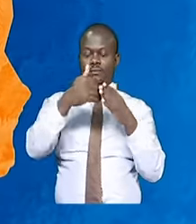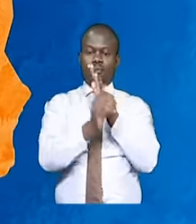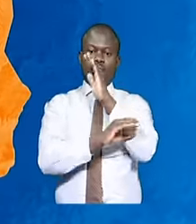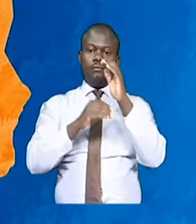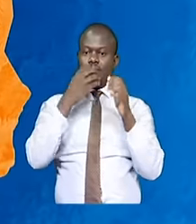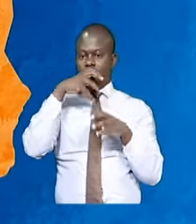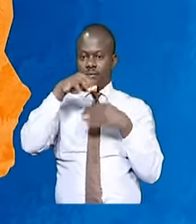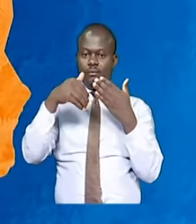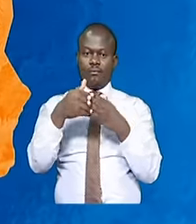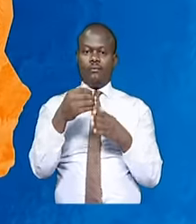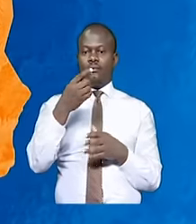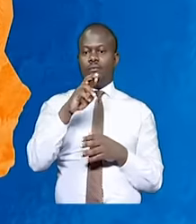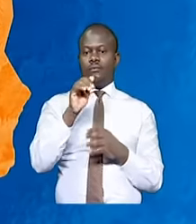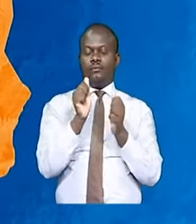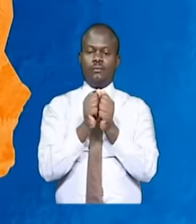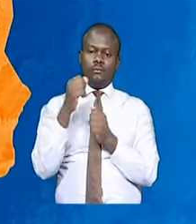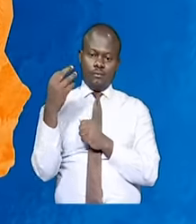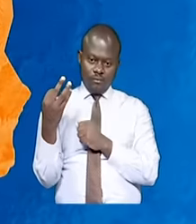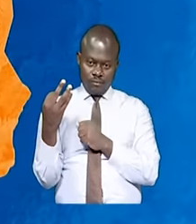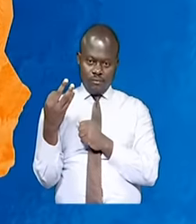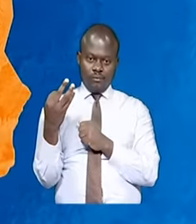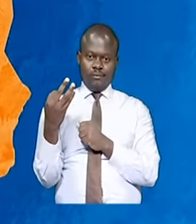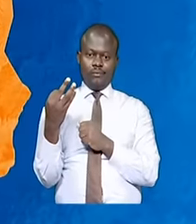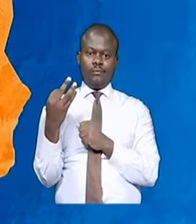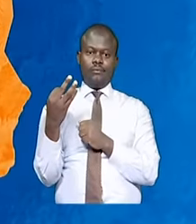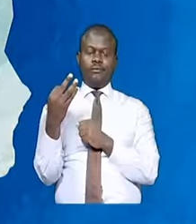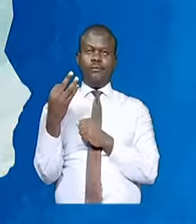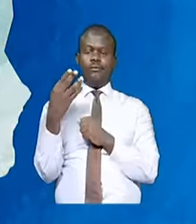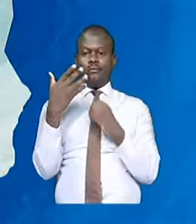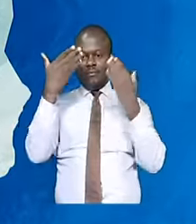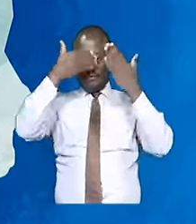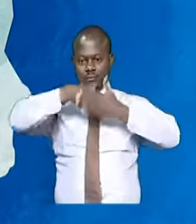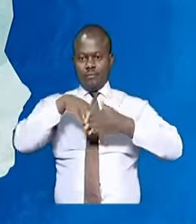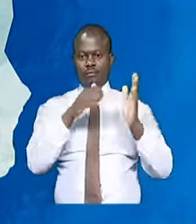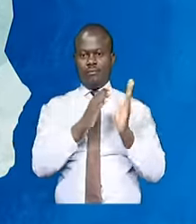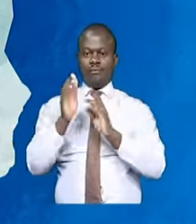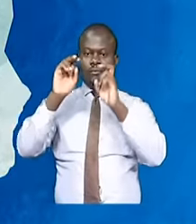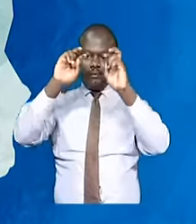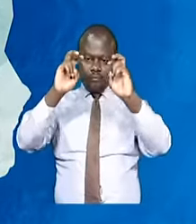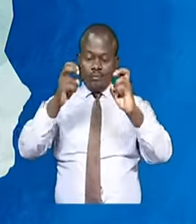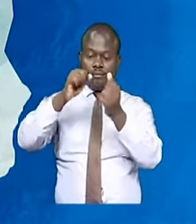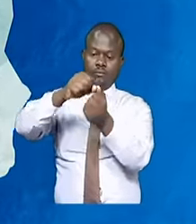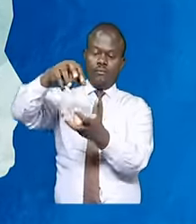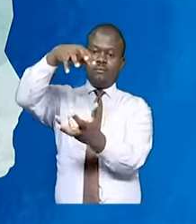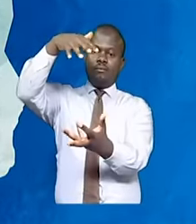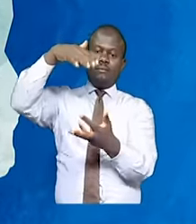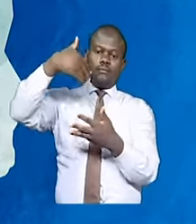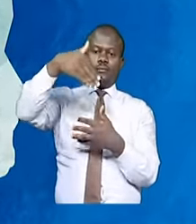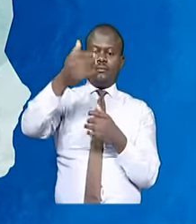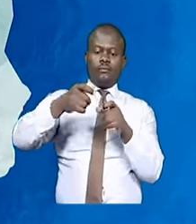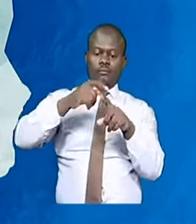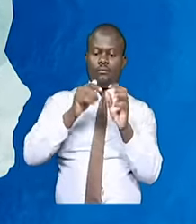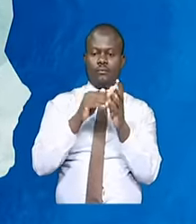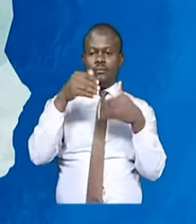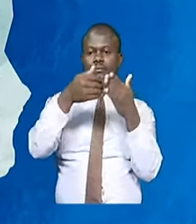ubushye bwa degree Celsius 13 naho ku masaha y'igicamunsi biteganyijwe yuko ibicu bizagenda byiyongera ndetse